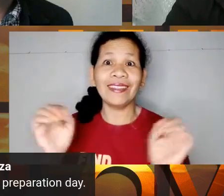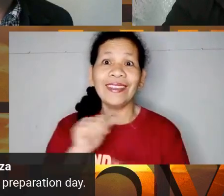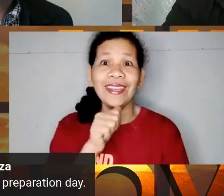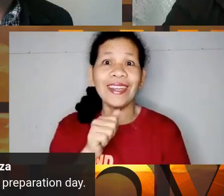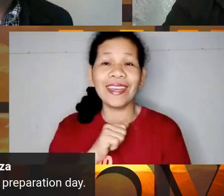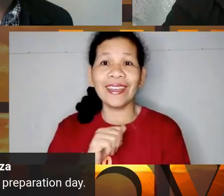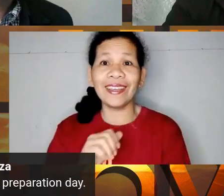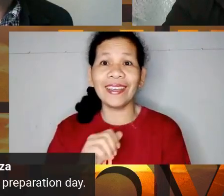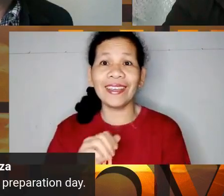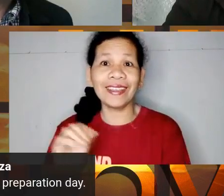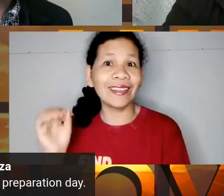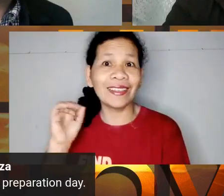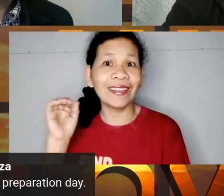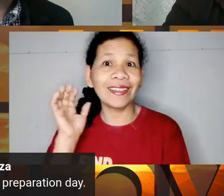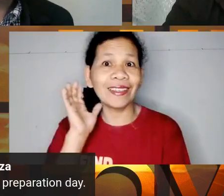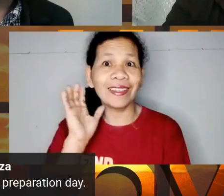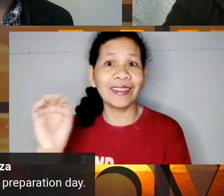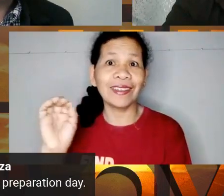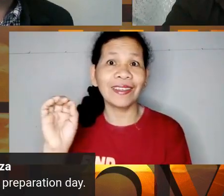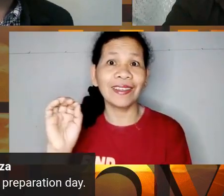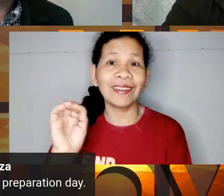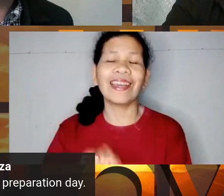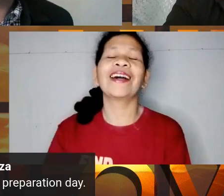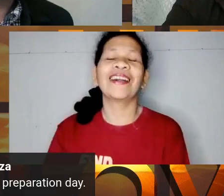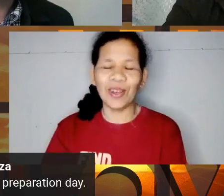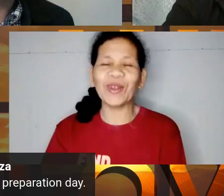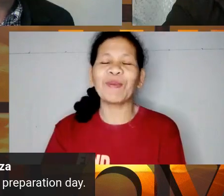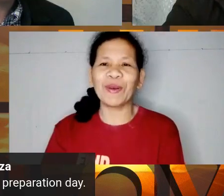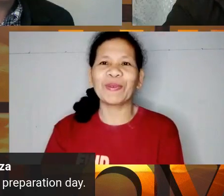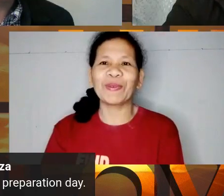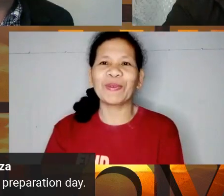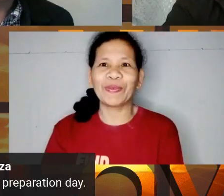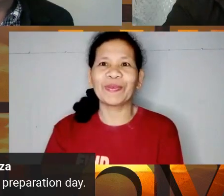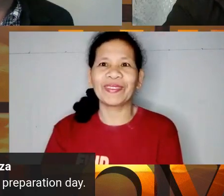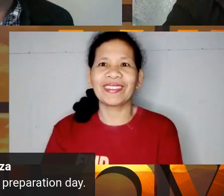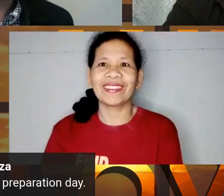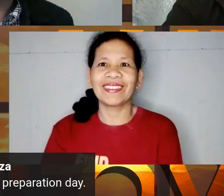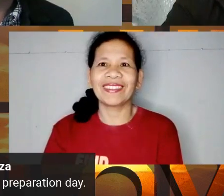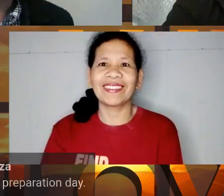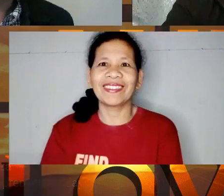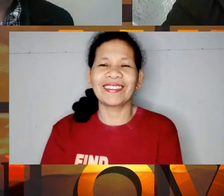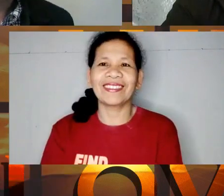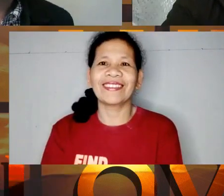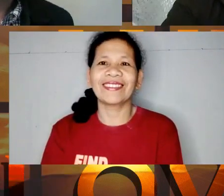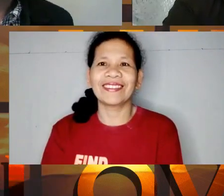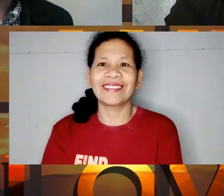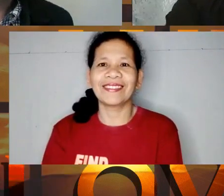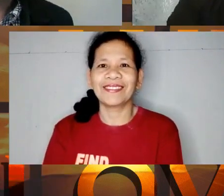Wala? Hindi rinig? Meron po. Pakinig po. Baka si Pastor ang may problema.